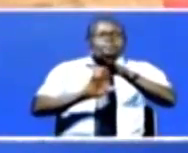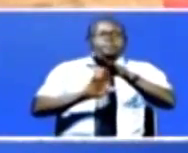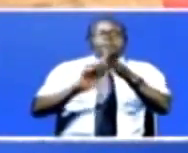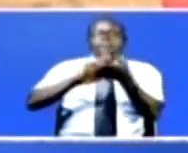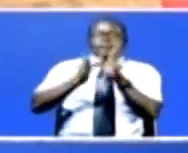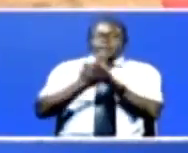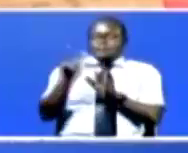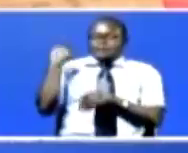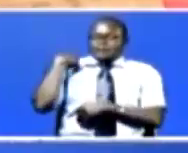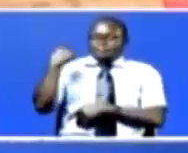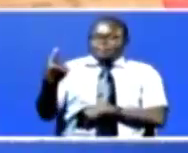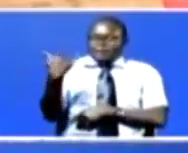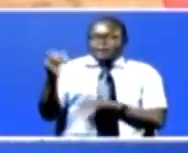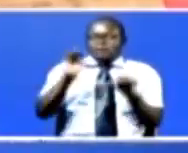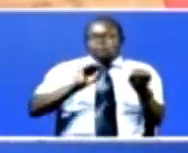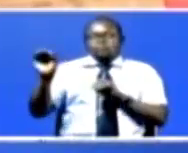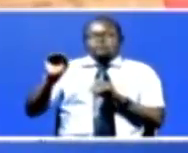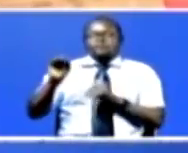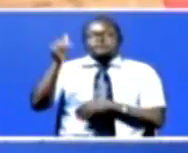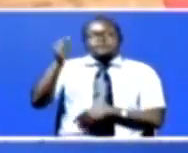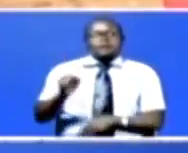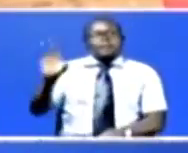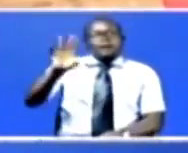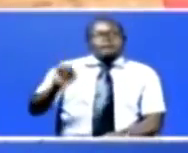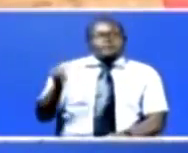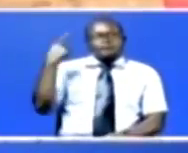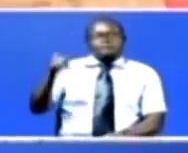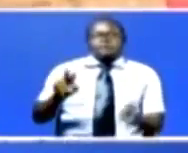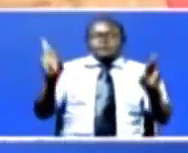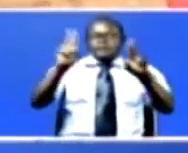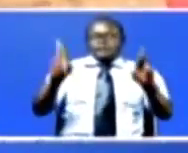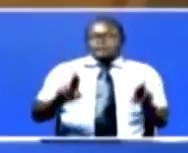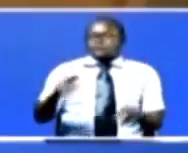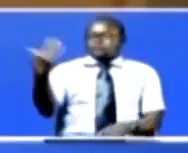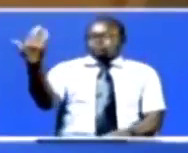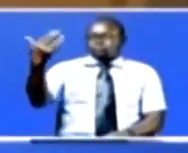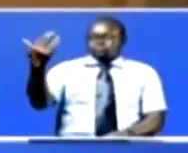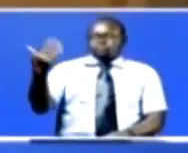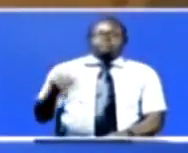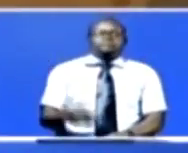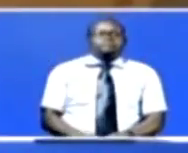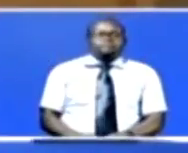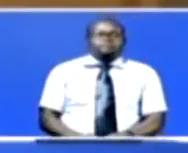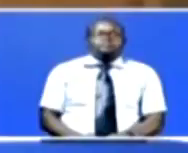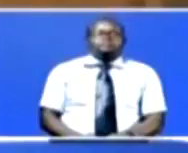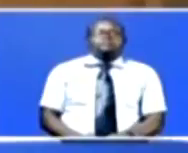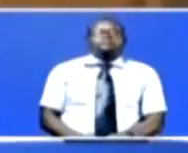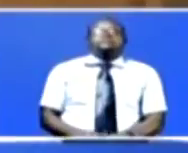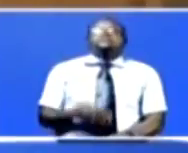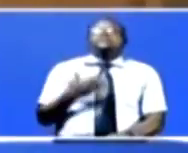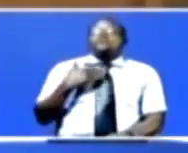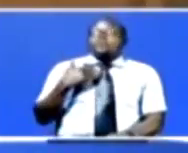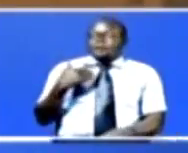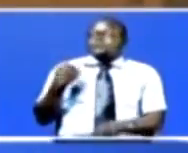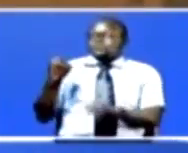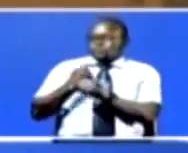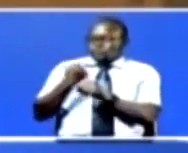one and they are now going to South Africa for the international presentation. Kwenda kufanya computer science, upande wa